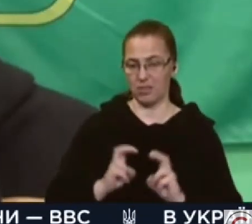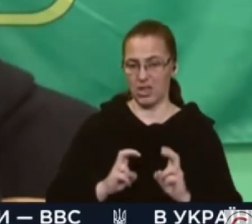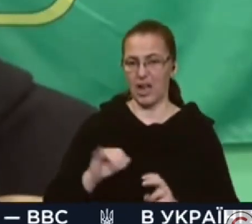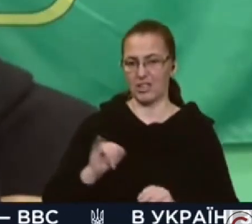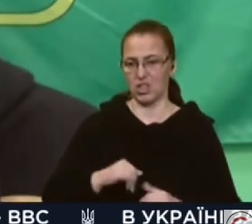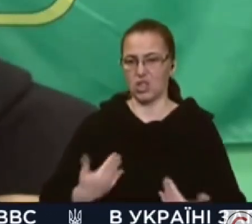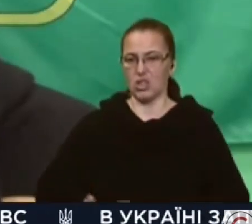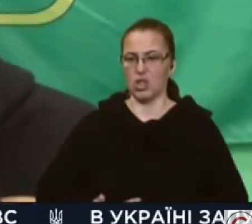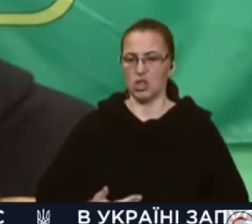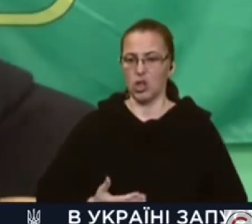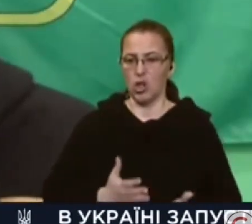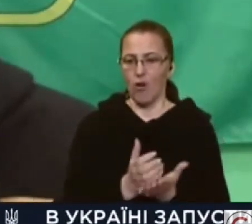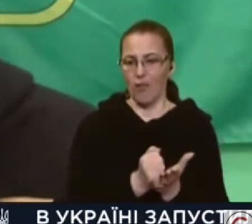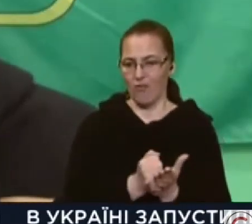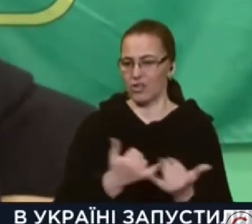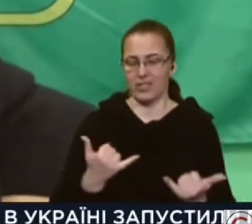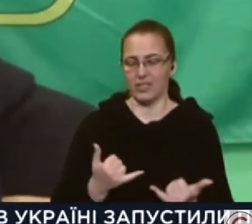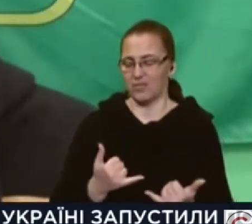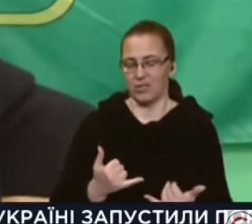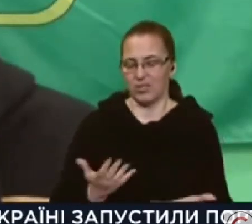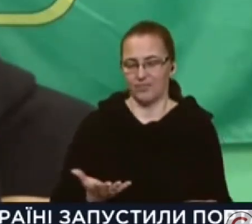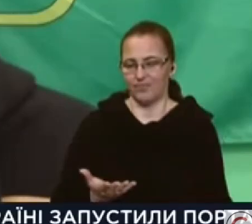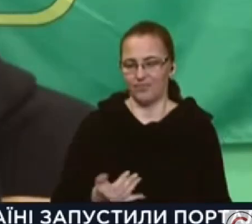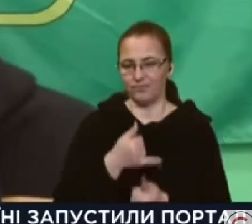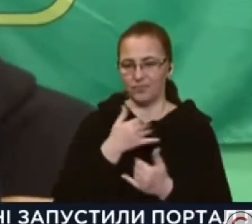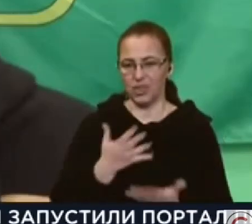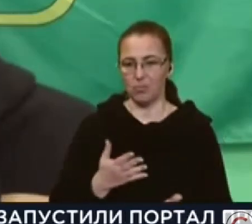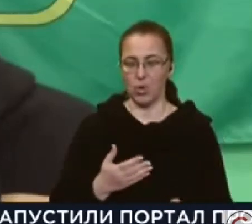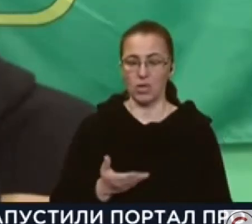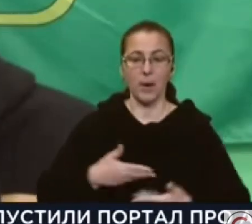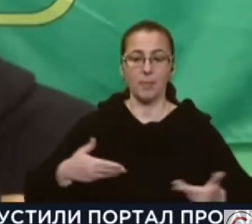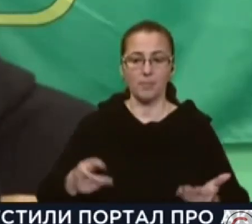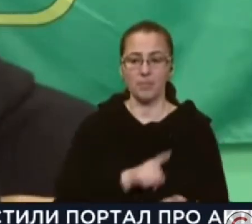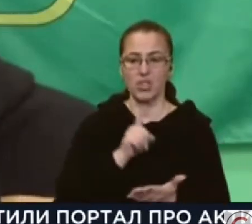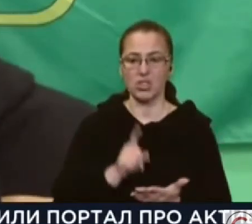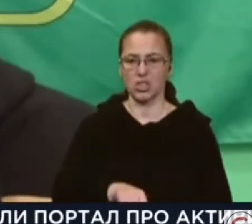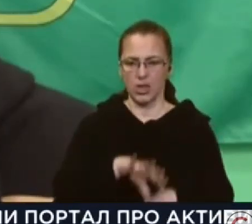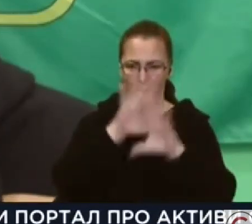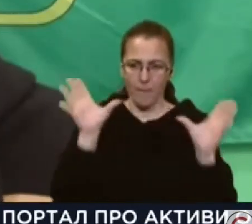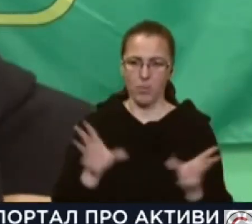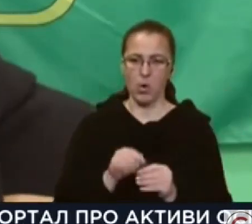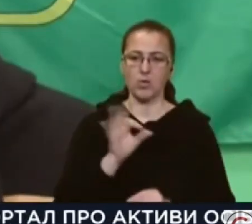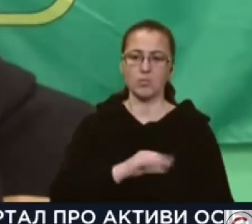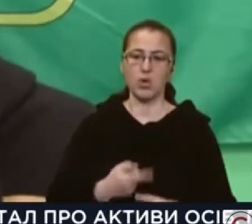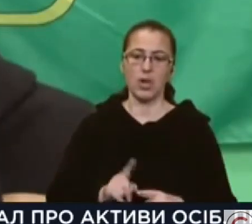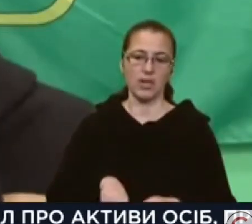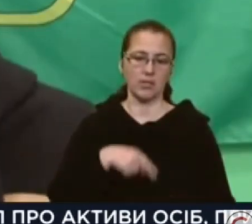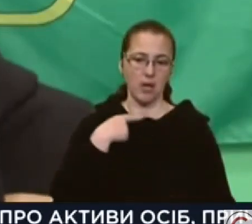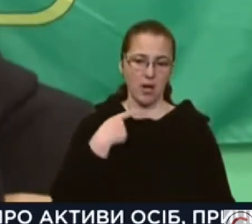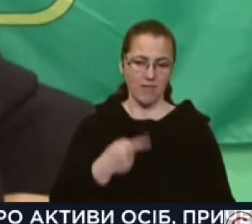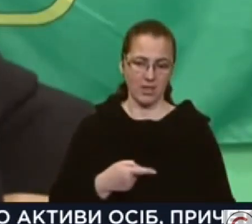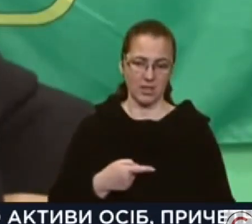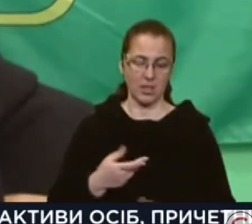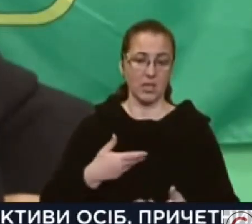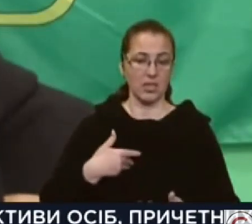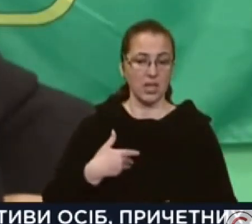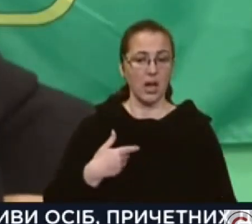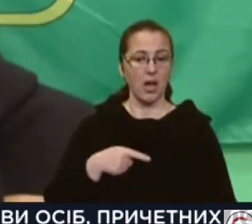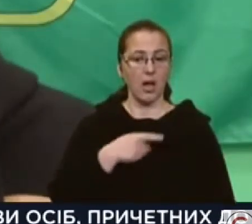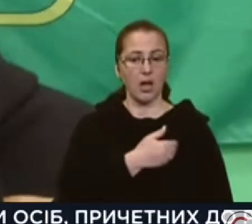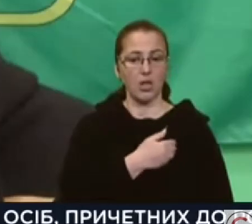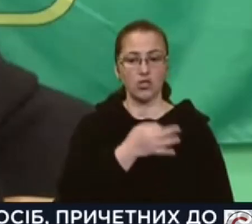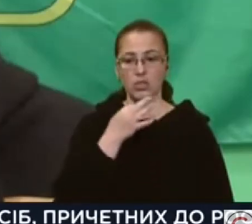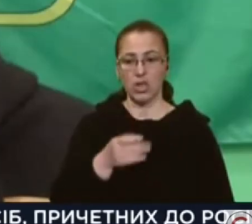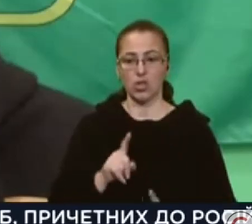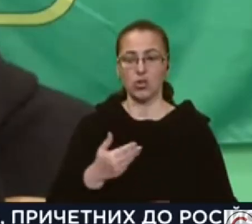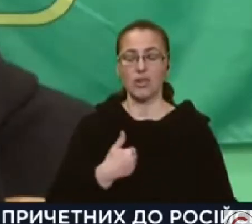и жилого фонда сегодня не приходится. Мы должны в комплексе об этом говорить. И вот знаете, я вам хочу